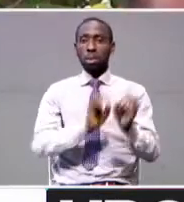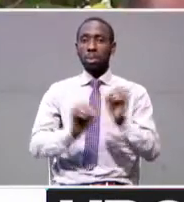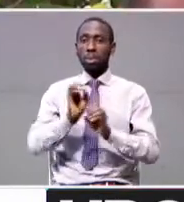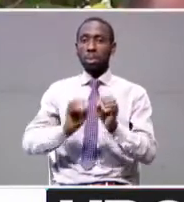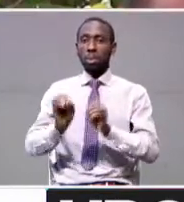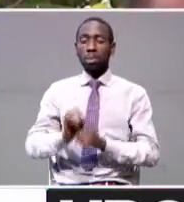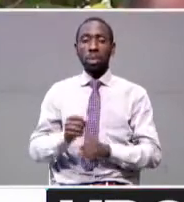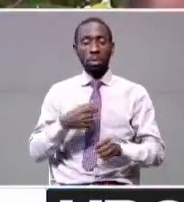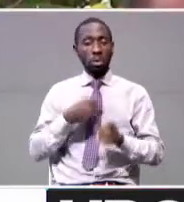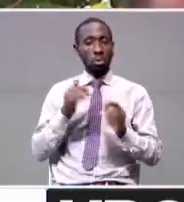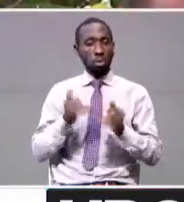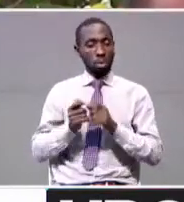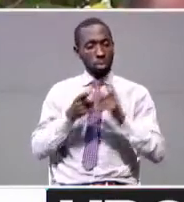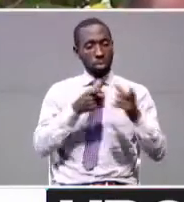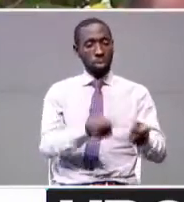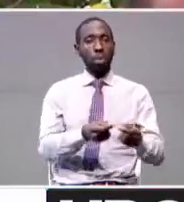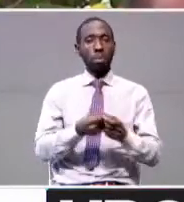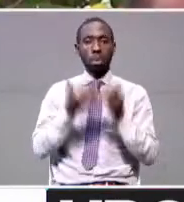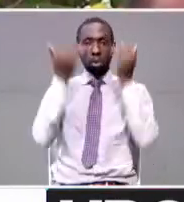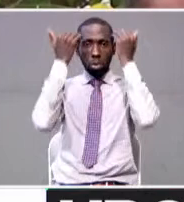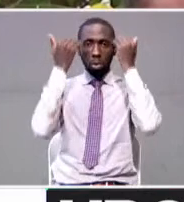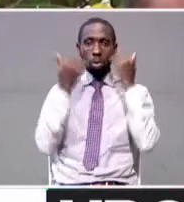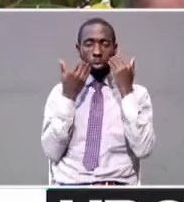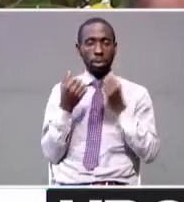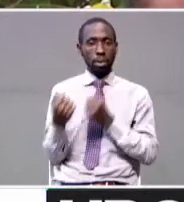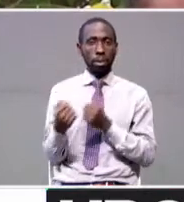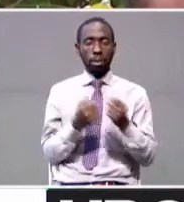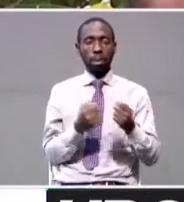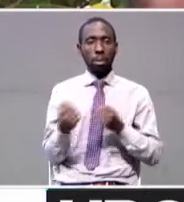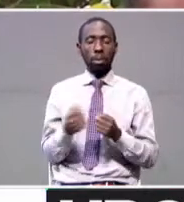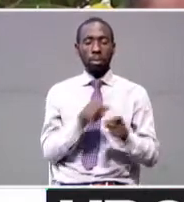Tugenda kumuchallenginga mu kkooti ekyo nga weekiri